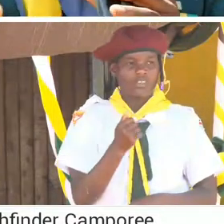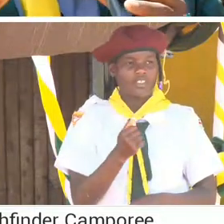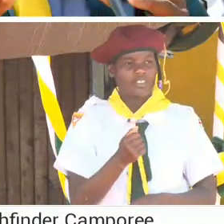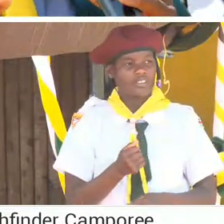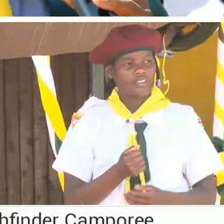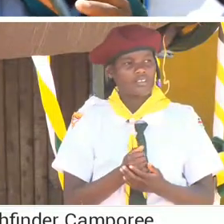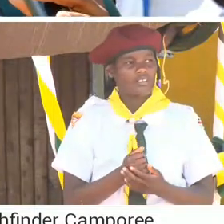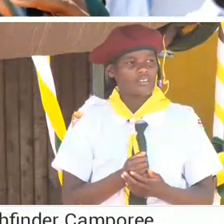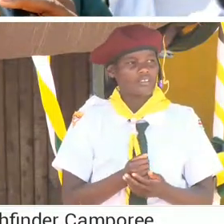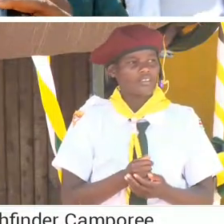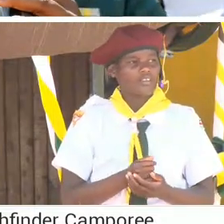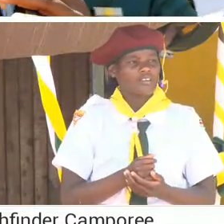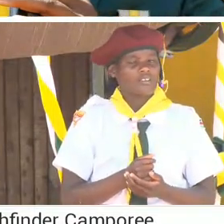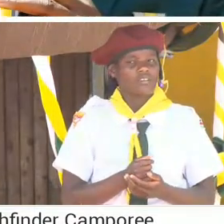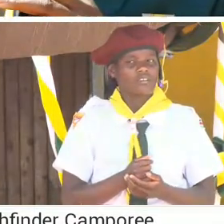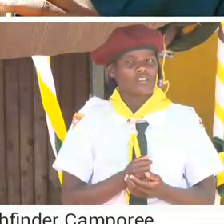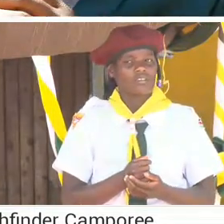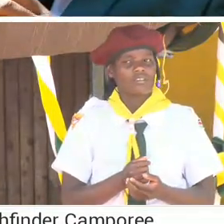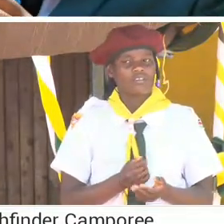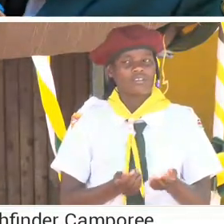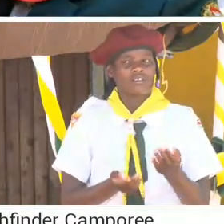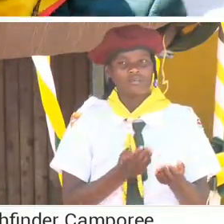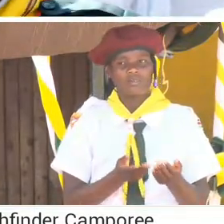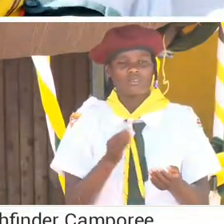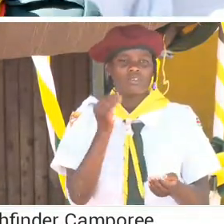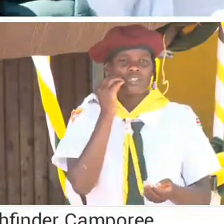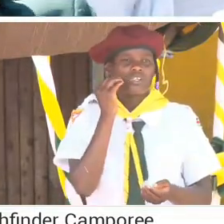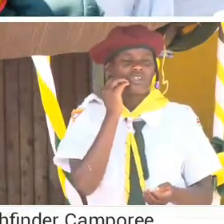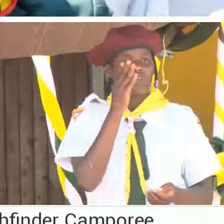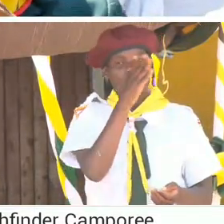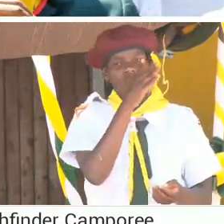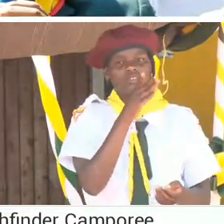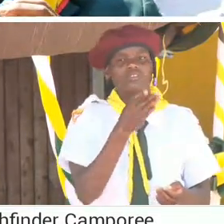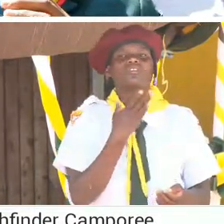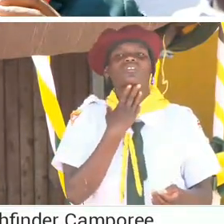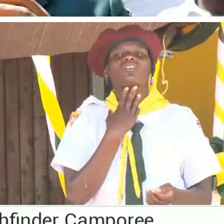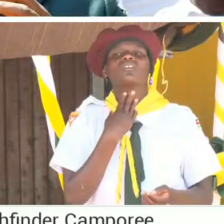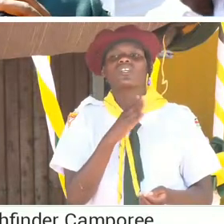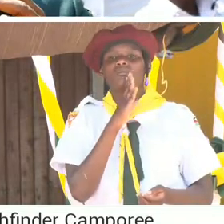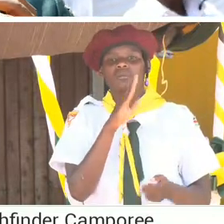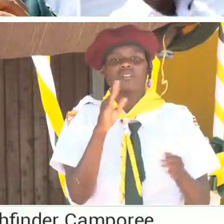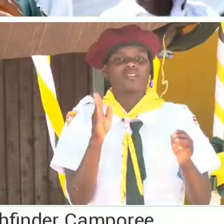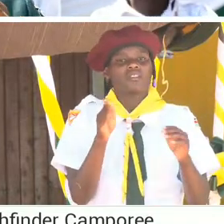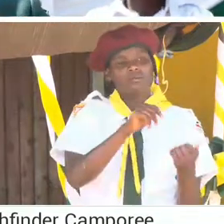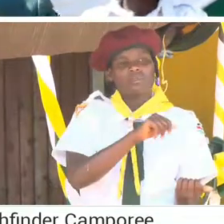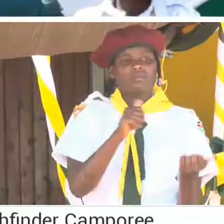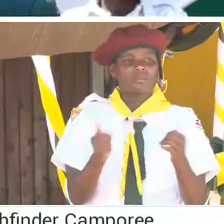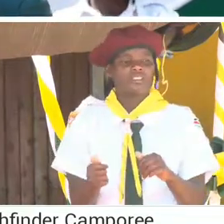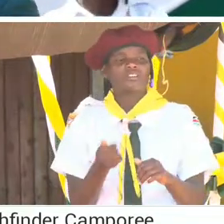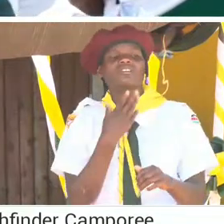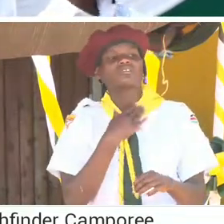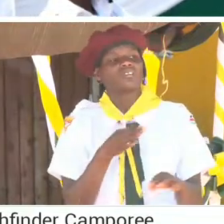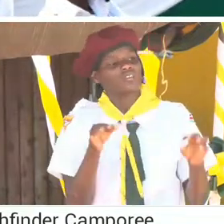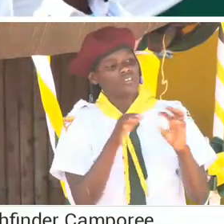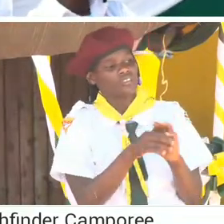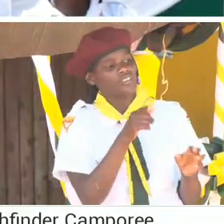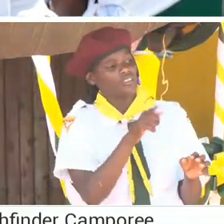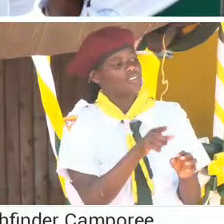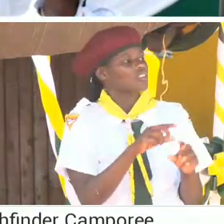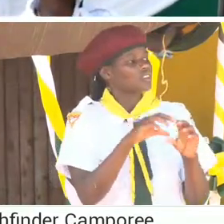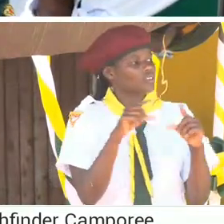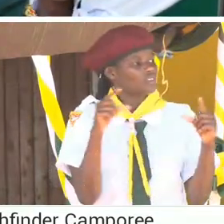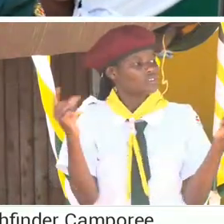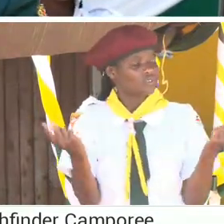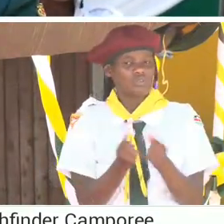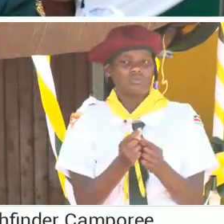Inawezekana unanifuatilia nyumbani kwa mitandao ya kijamii na unatamani kubatizwa. Unatamani kuungana na kundi hili la watu ambao wametoa maisha yao